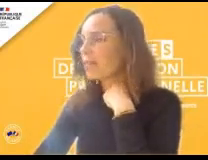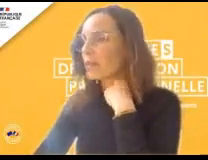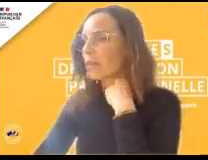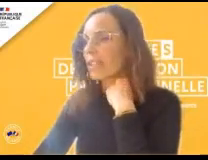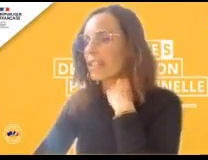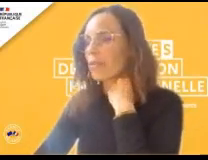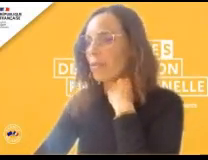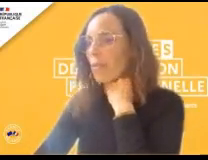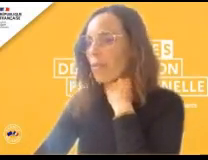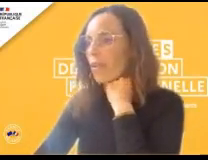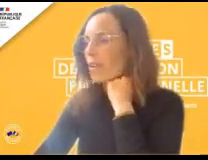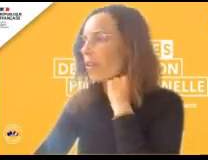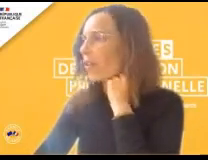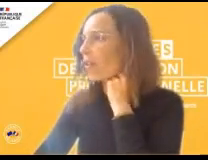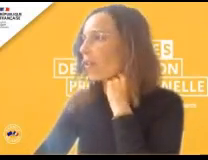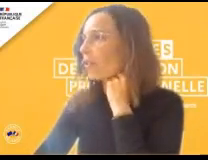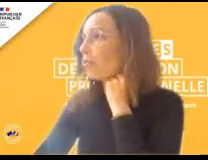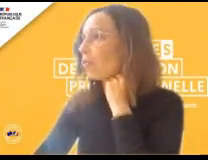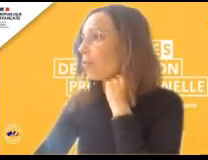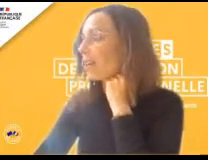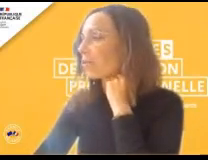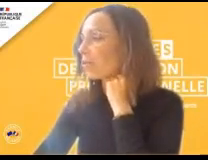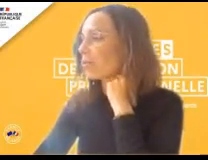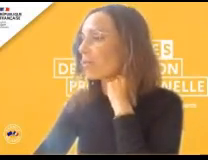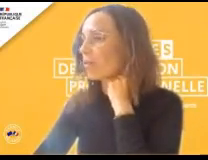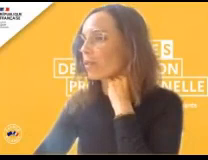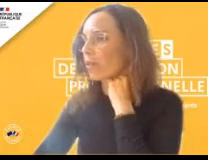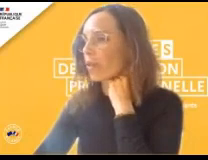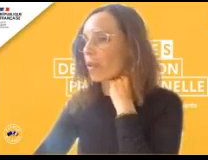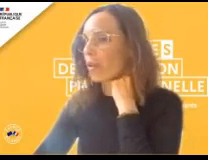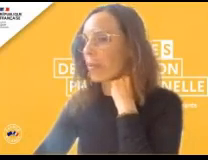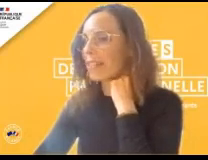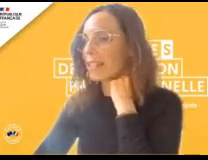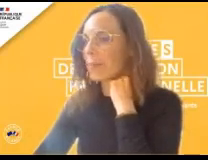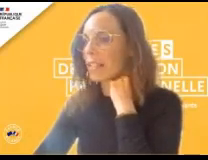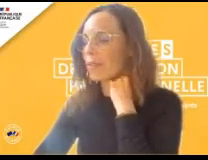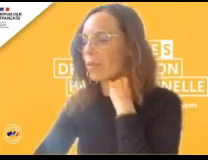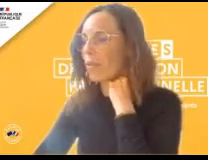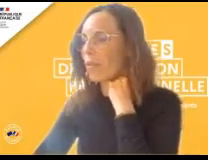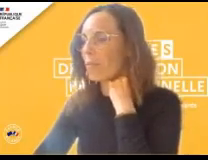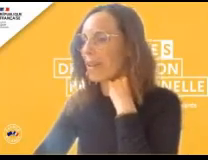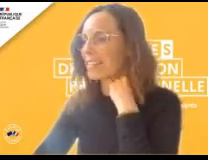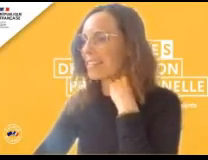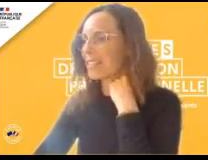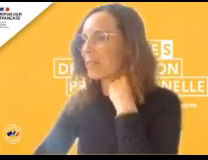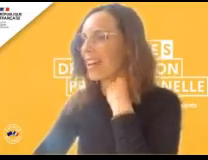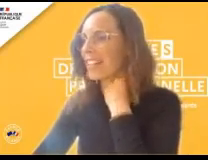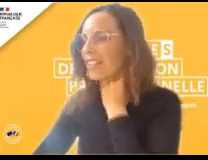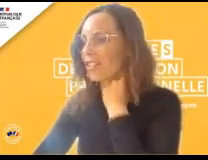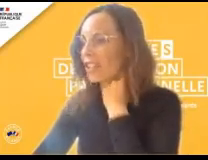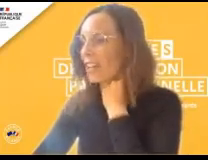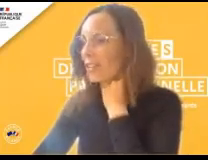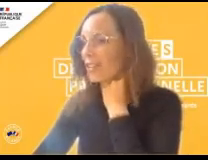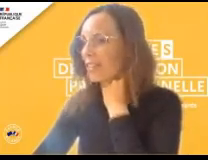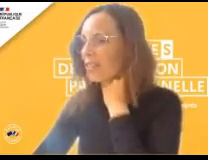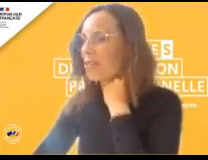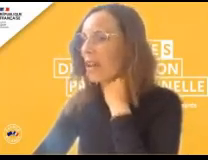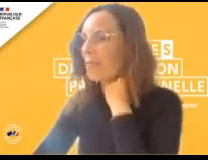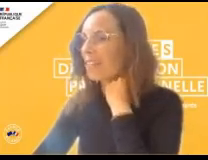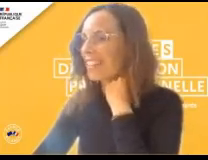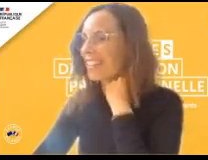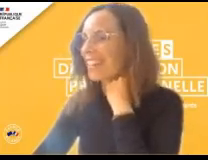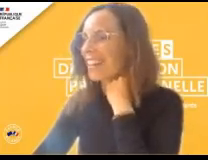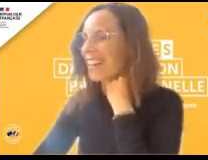S'il n'y a pas d'autres questions, nous vous remercions du coup pour votre participation. Merci Marie et Jean-Jacques